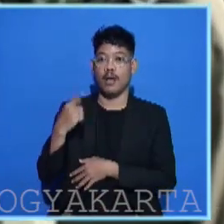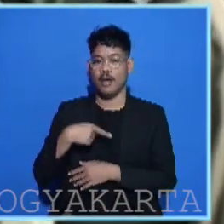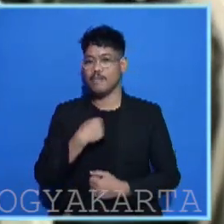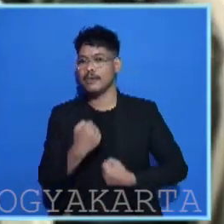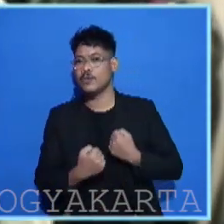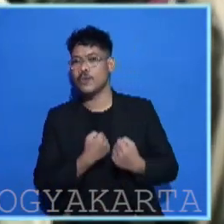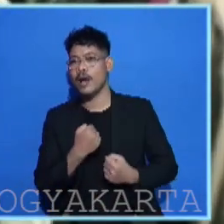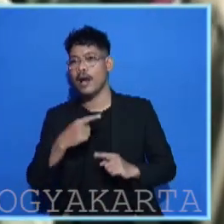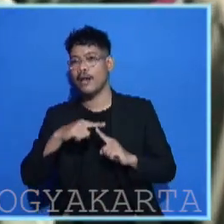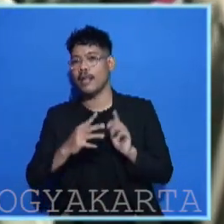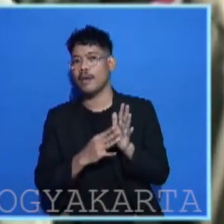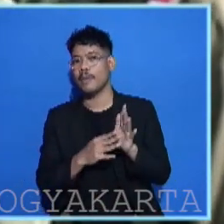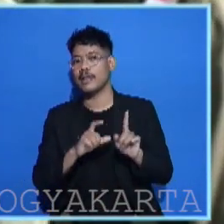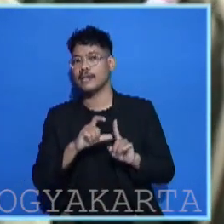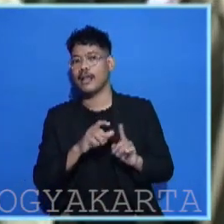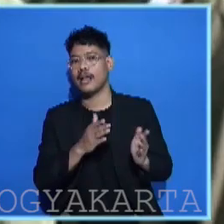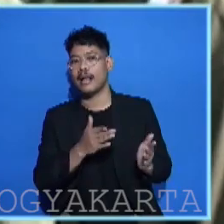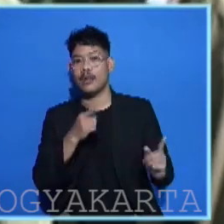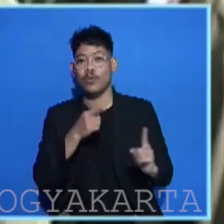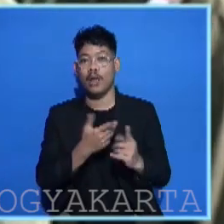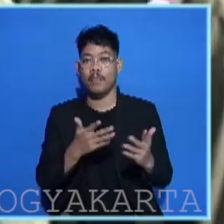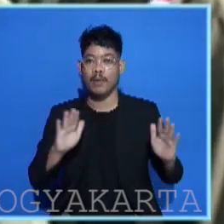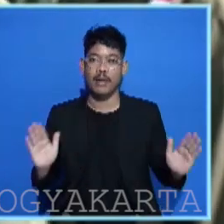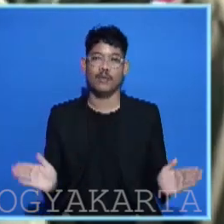TMMD meliputi pembangunan fisik dan non-fisik.